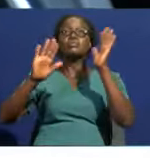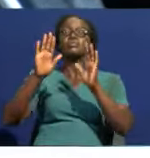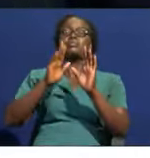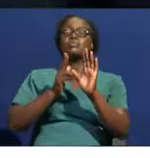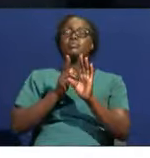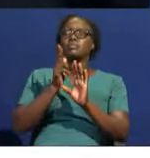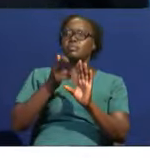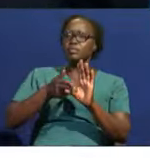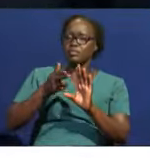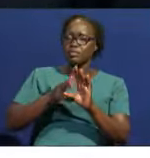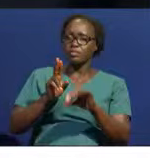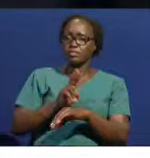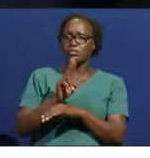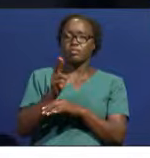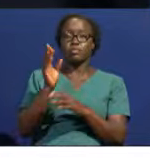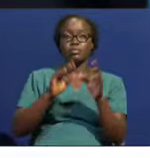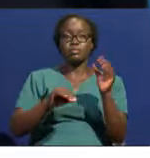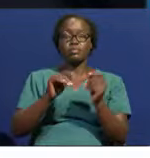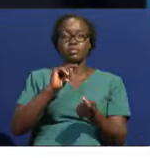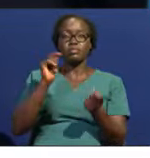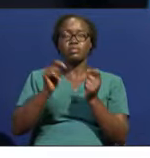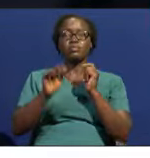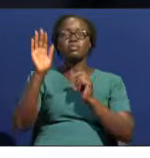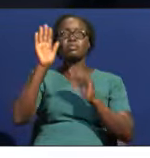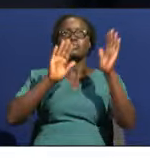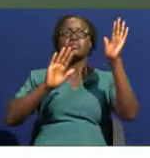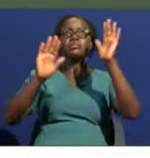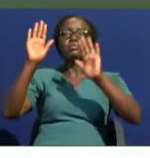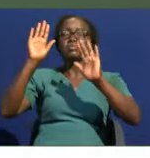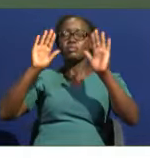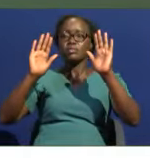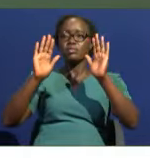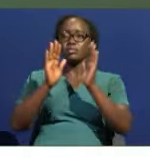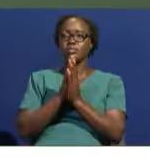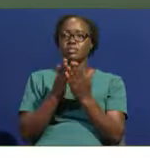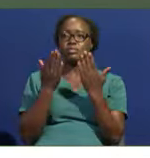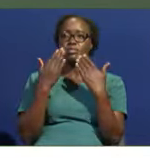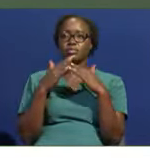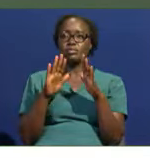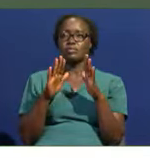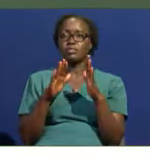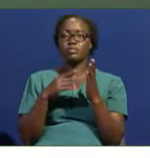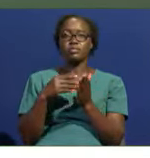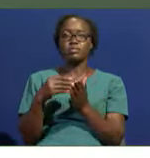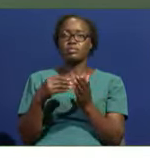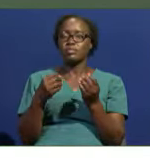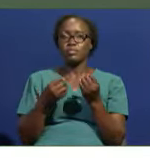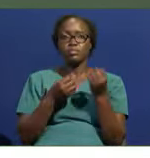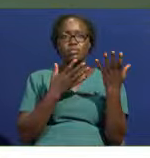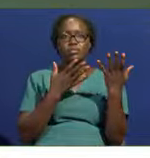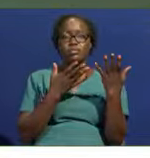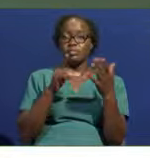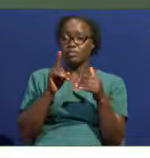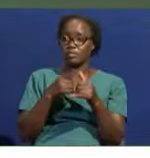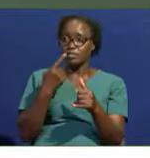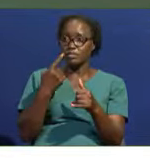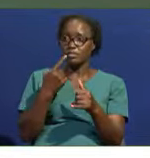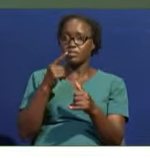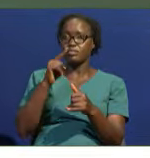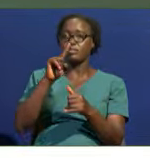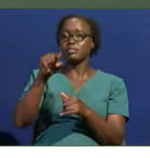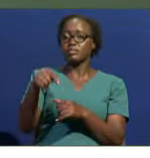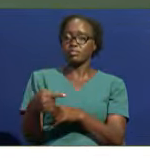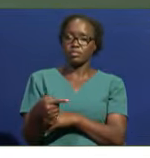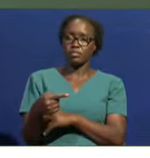ambayo yanachangia katika pakubwa katika mabadiliko ya tabia nchi. We have concluded the procurement of the first